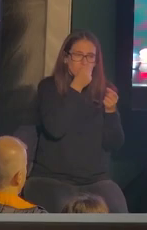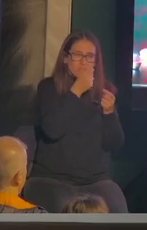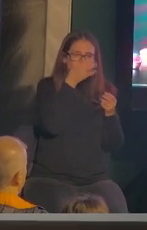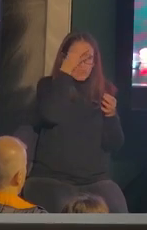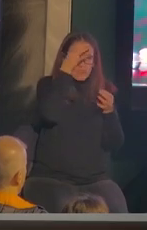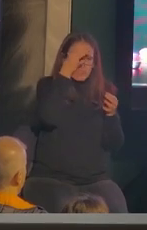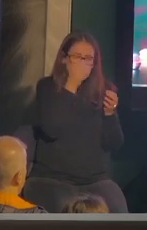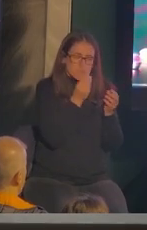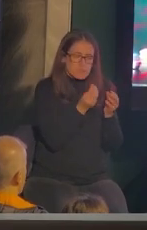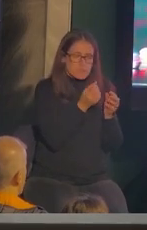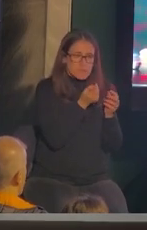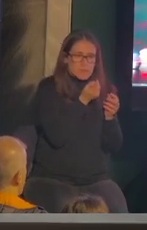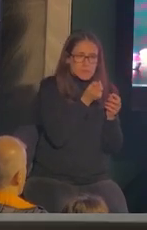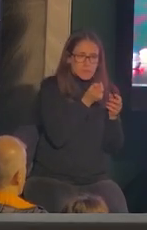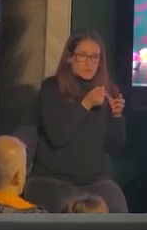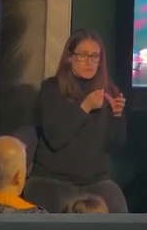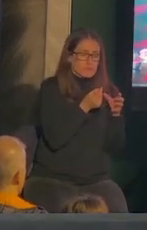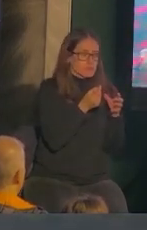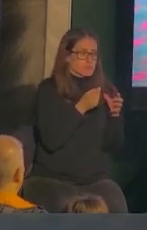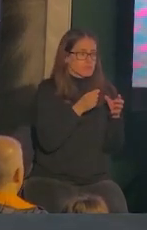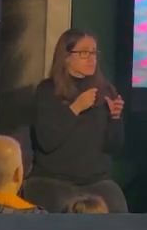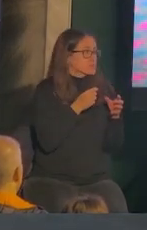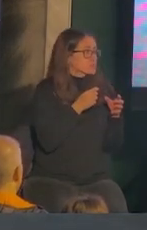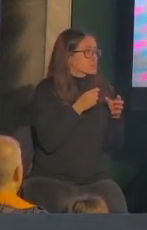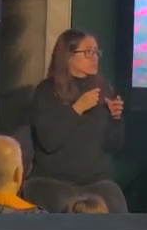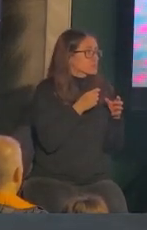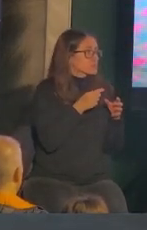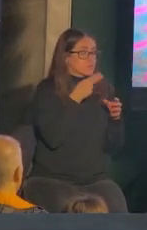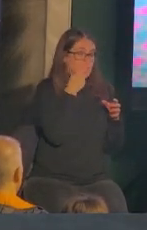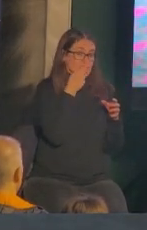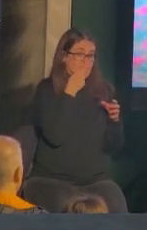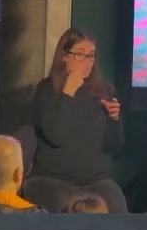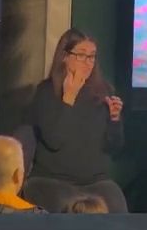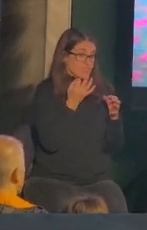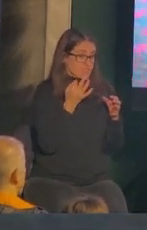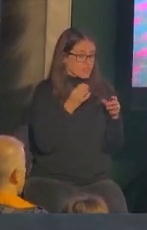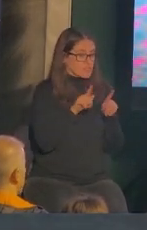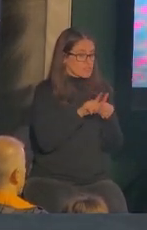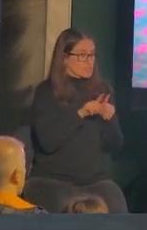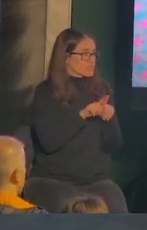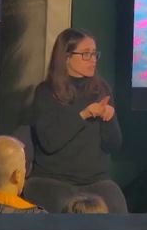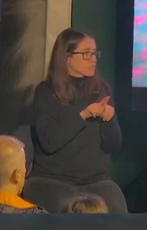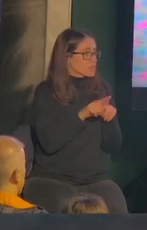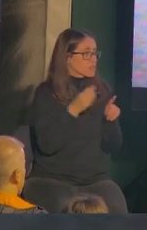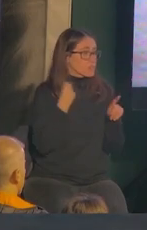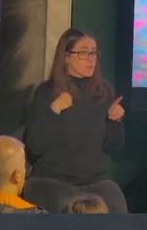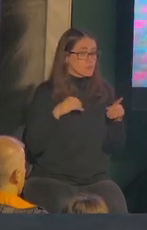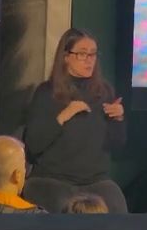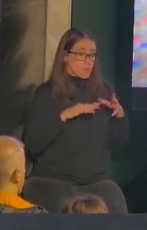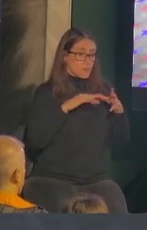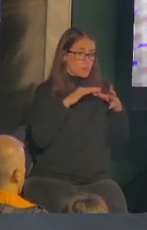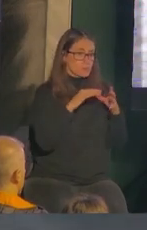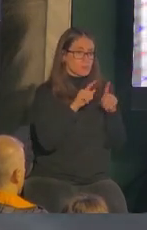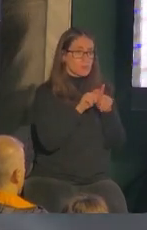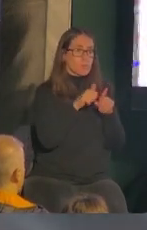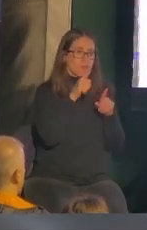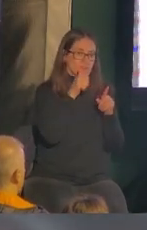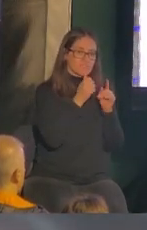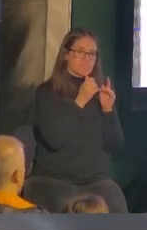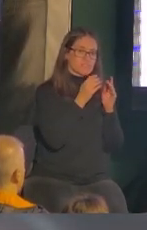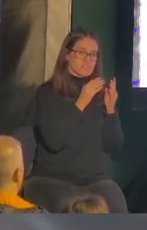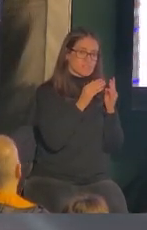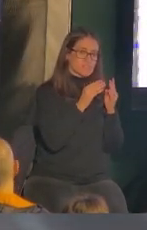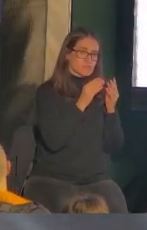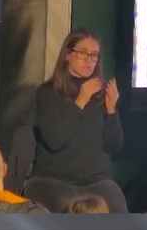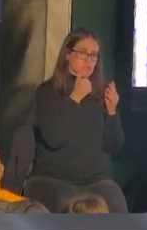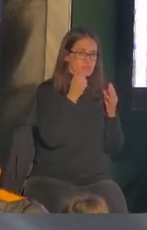ens interessa... Espera, t'ho acabo. Gràcies. Ens interessa que la mousse sigui bastant líquida, bueno, no